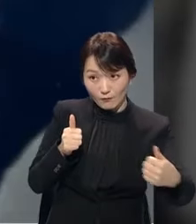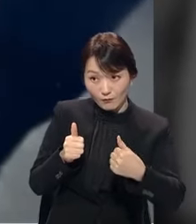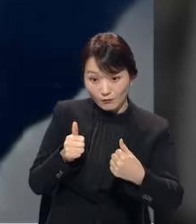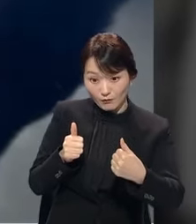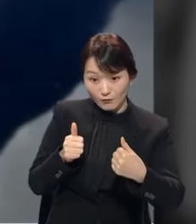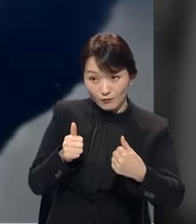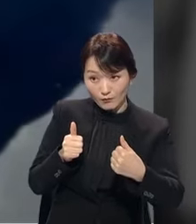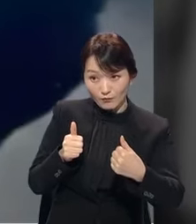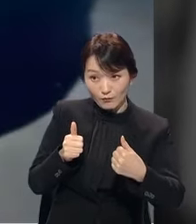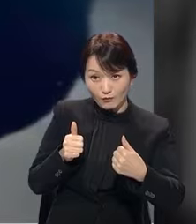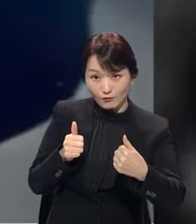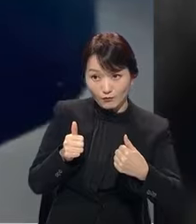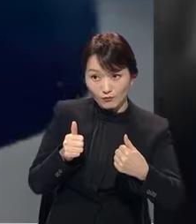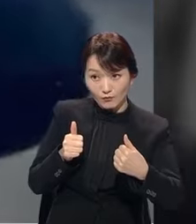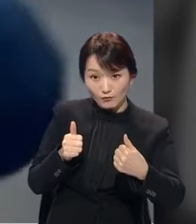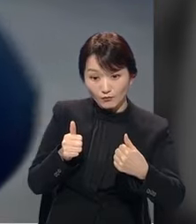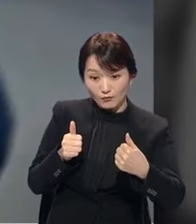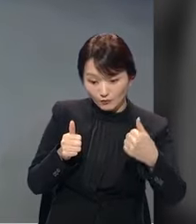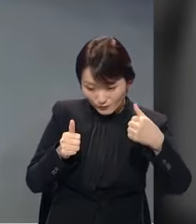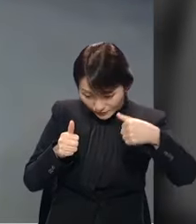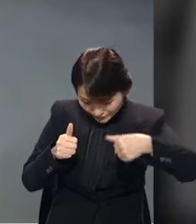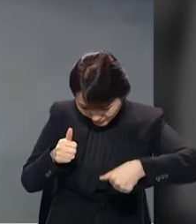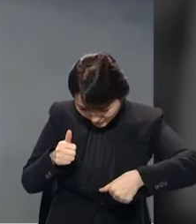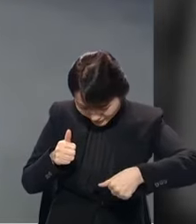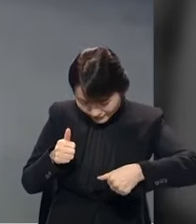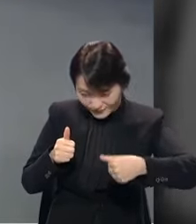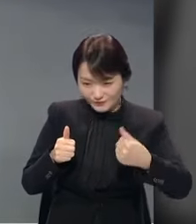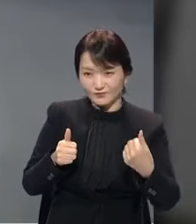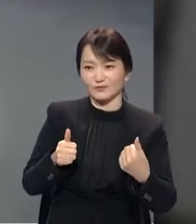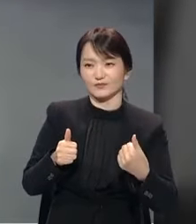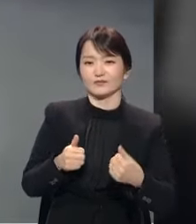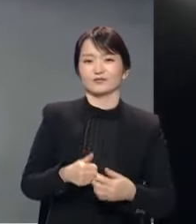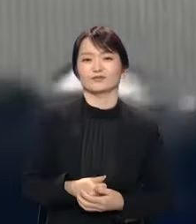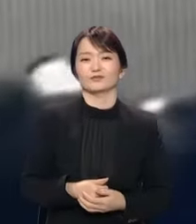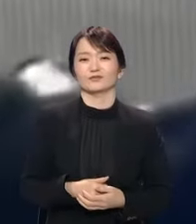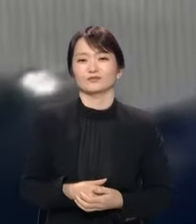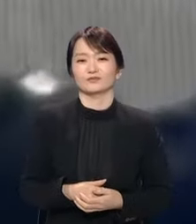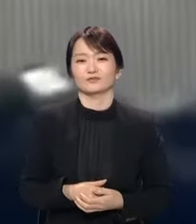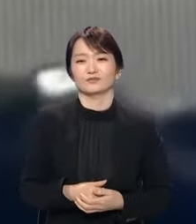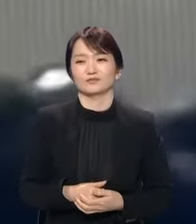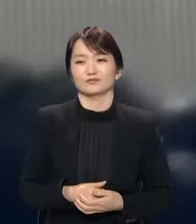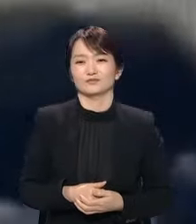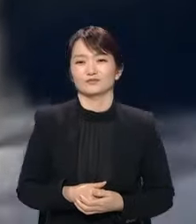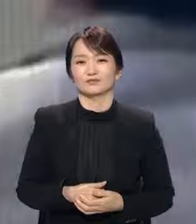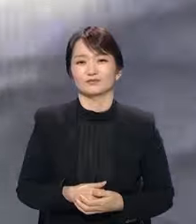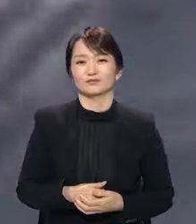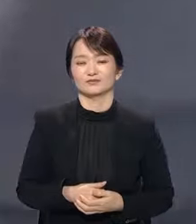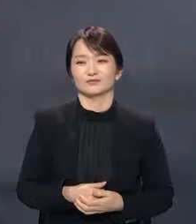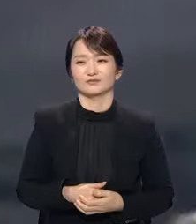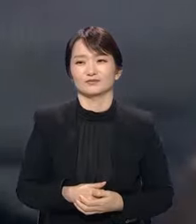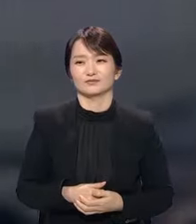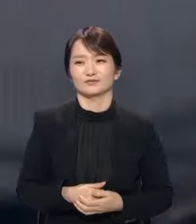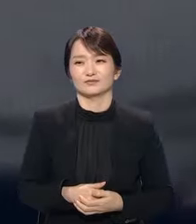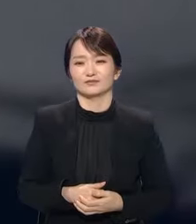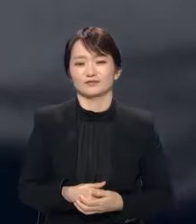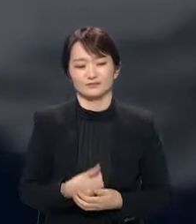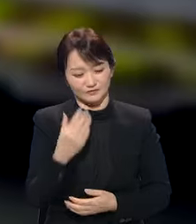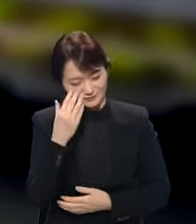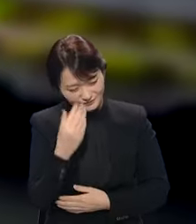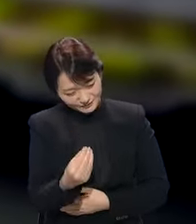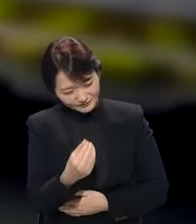자동 바로 이제 세배 자세로 돼 이렇게 딱 돈 일단 팔을 이미 벌리고 있습니다 이게 절할 준비를 아 저 모습을